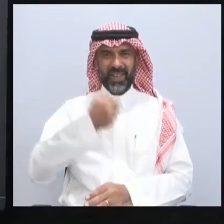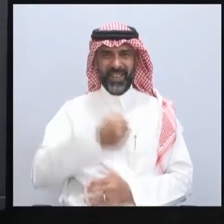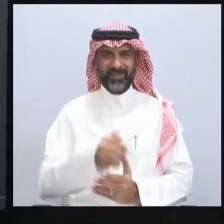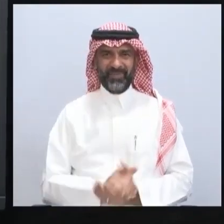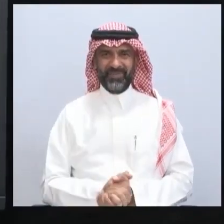والنجاح